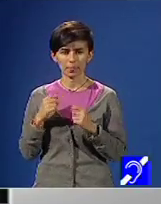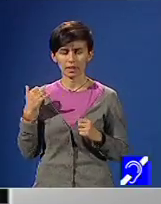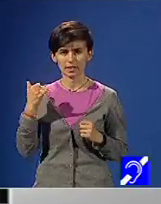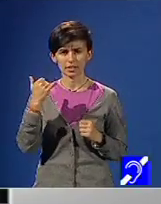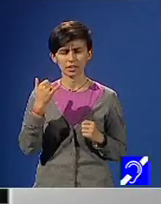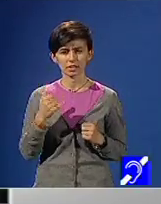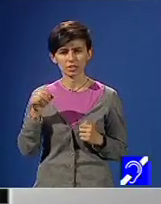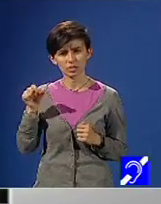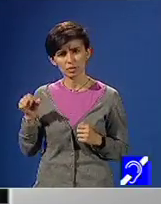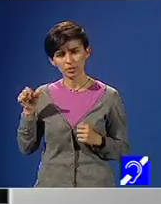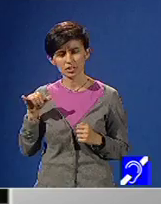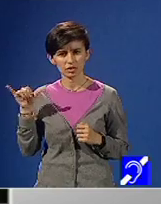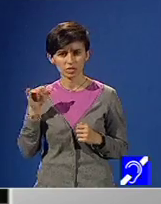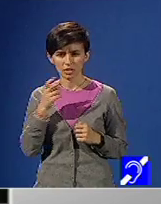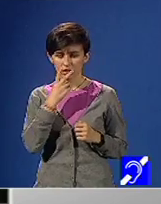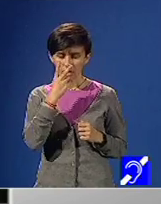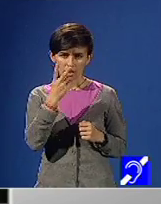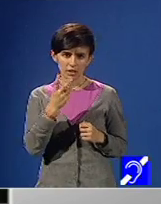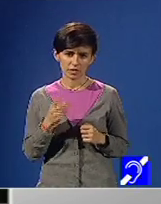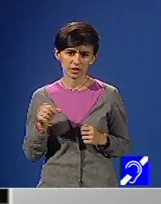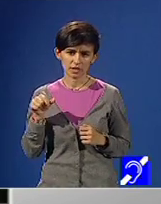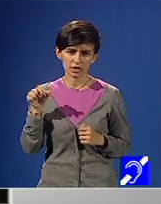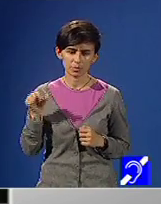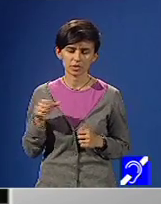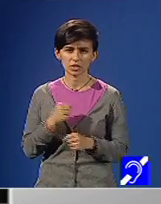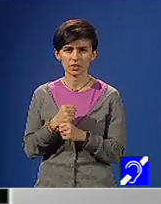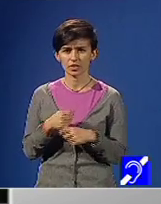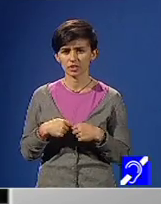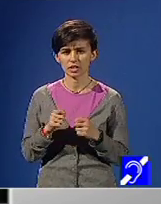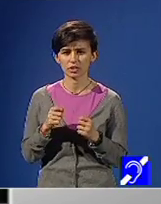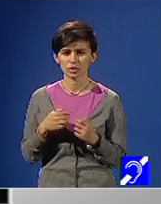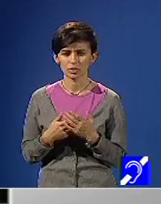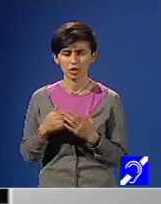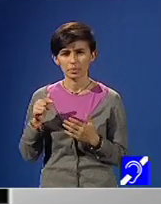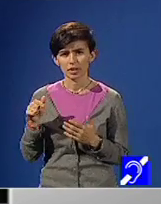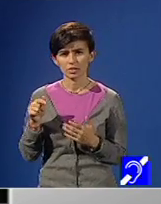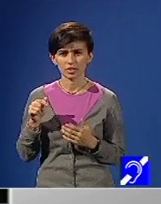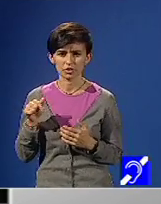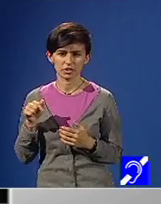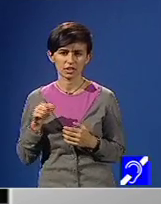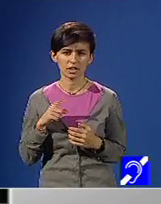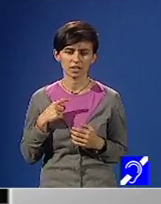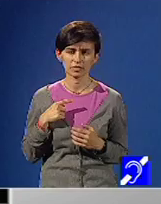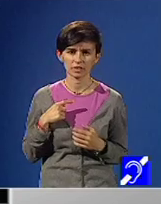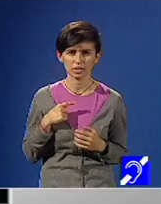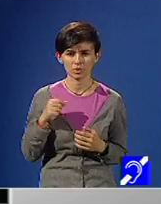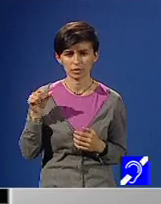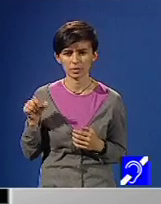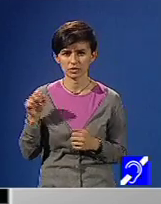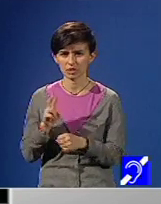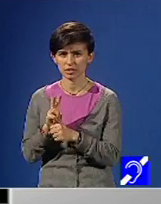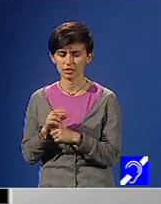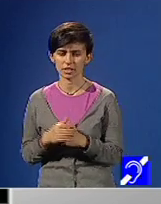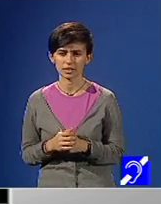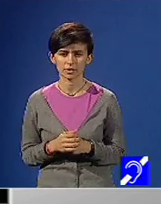cu însoțitor, cu cineva care vede, persoana respectivă ar face totul în locul său, iar el ar fi un simplu asistat. Tony